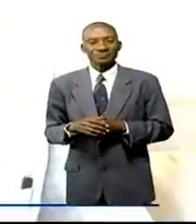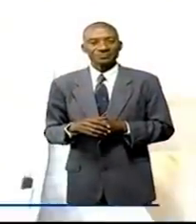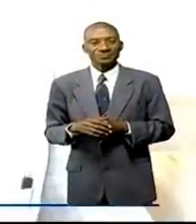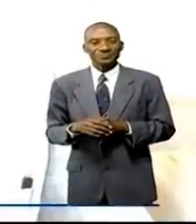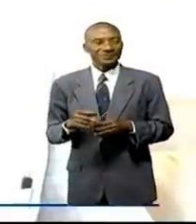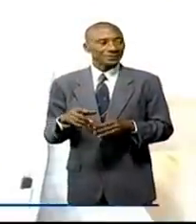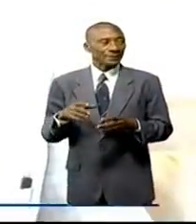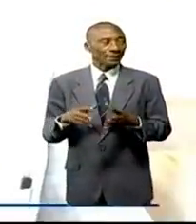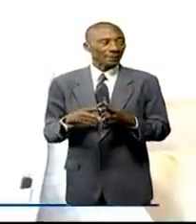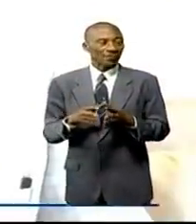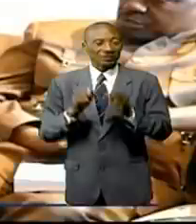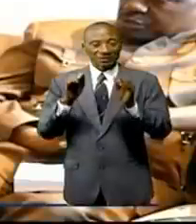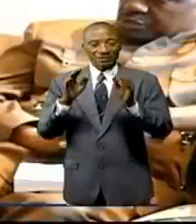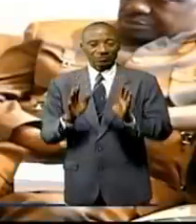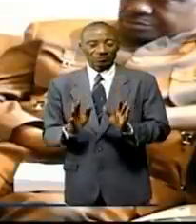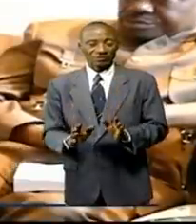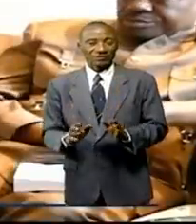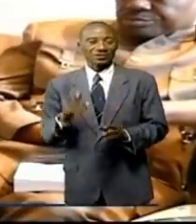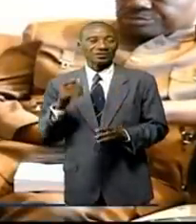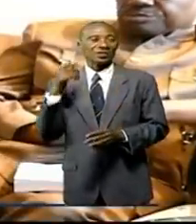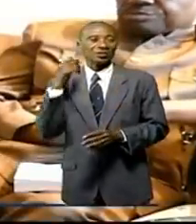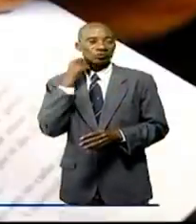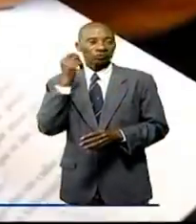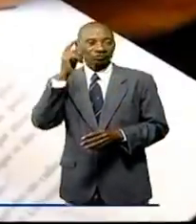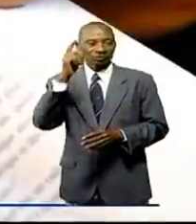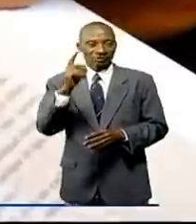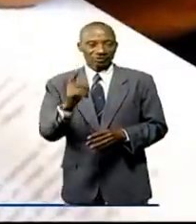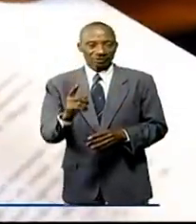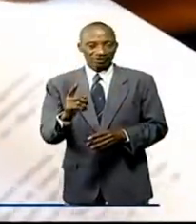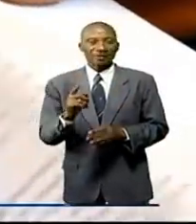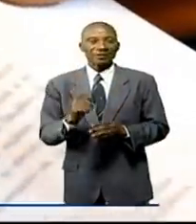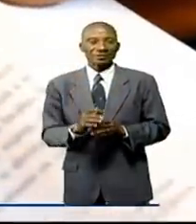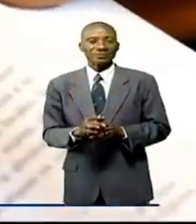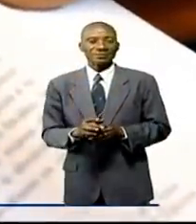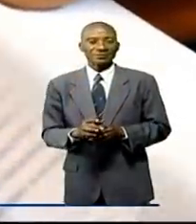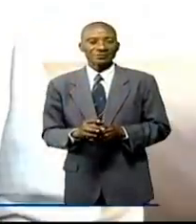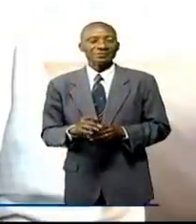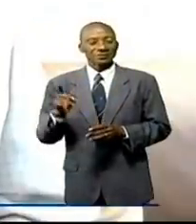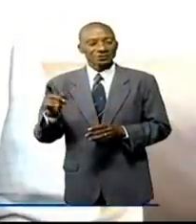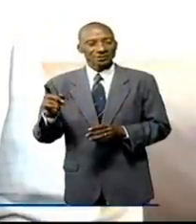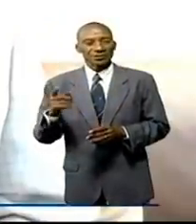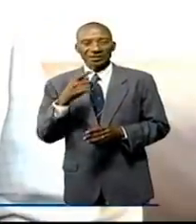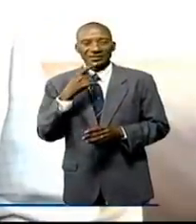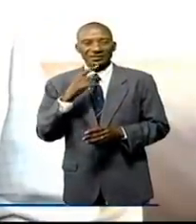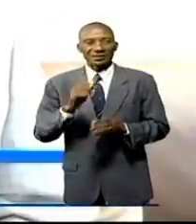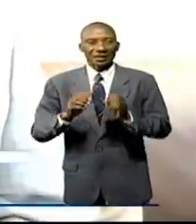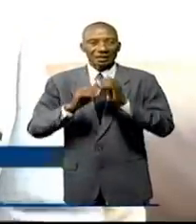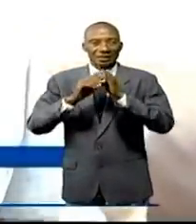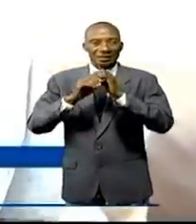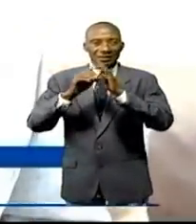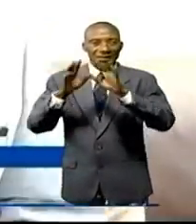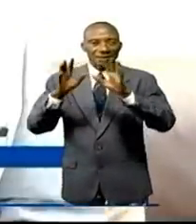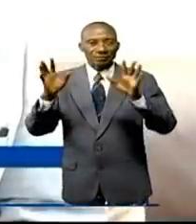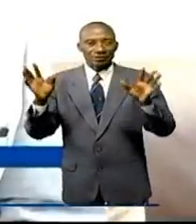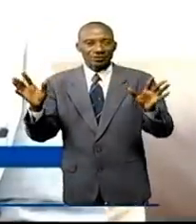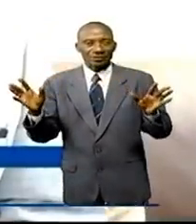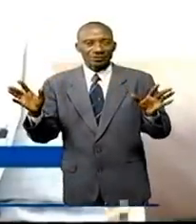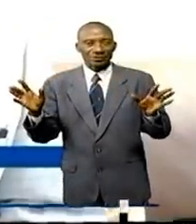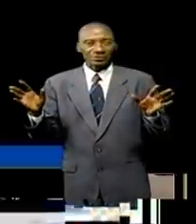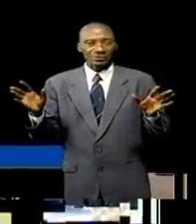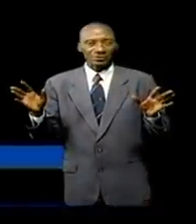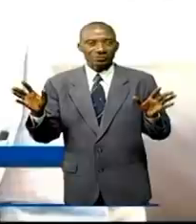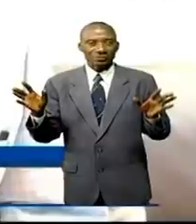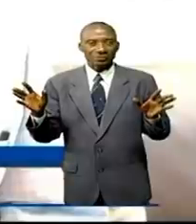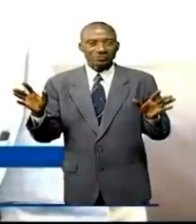Mukendi, professeur recteur de l'Université Winnie à Washington DC. Ma publication qui vient de paraître aux